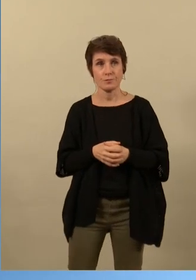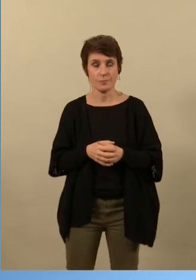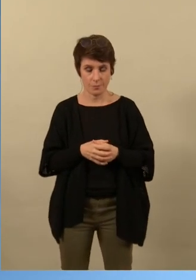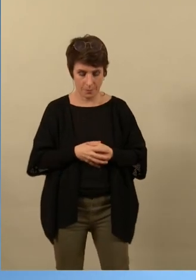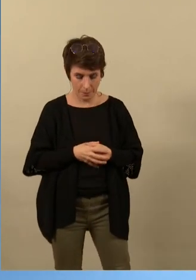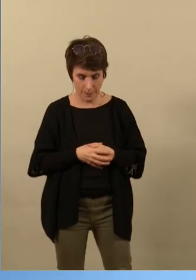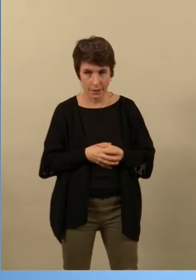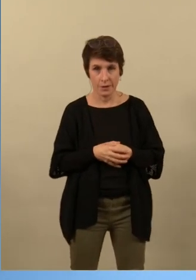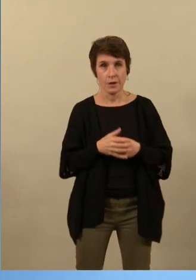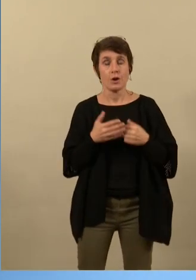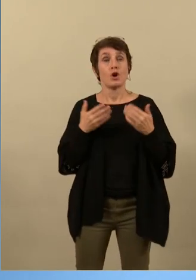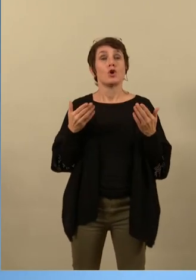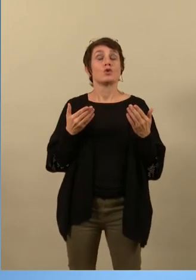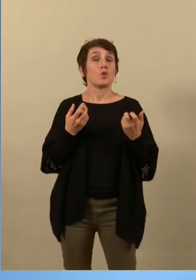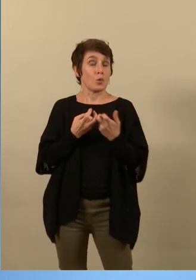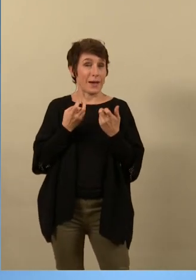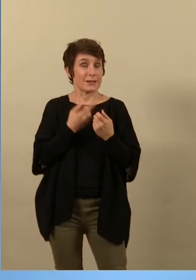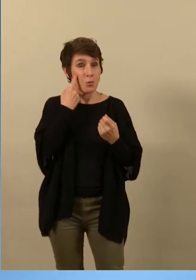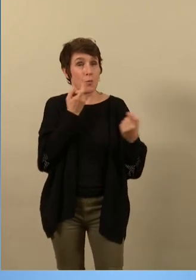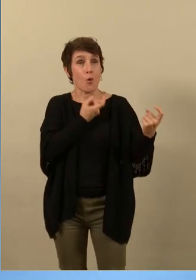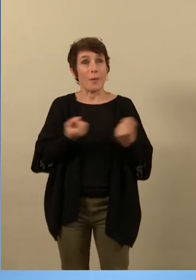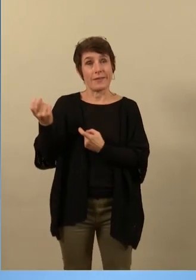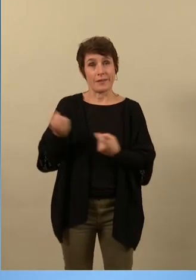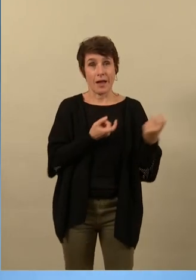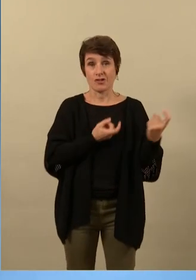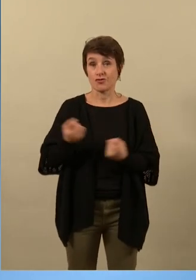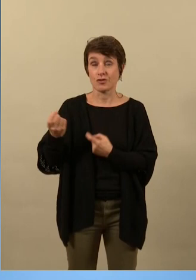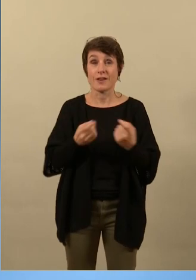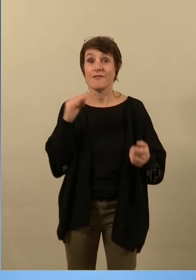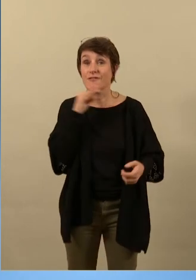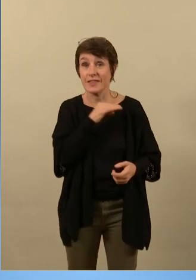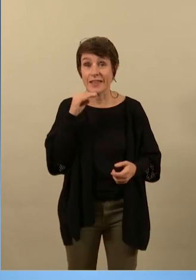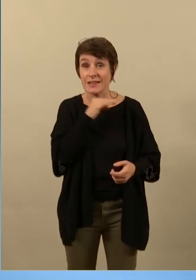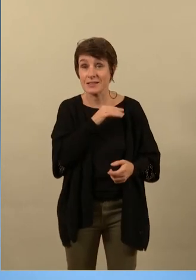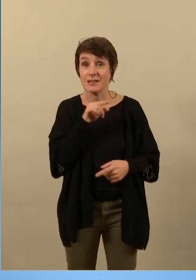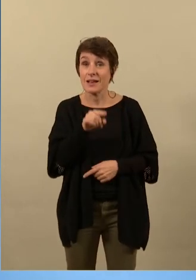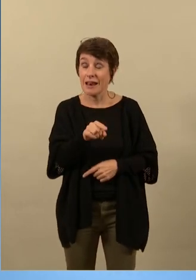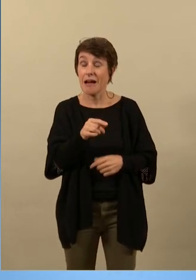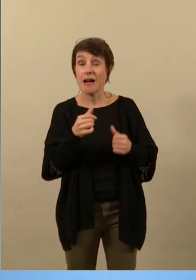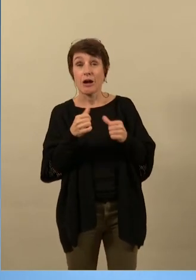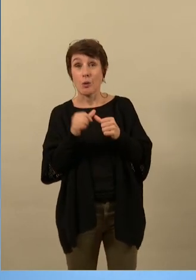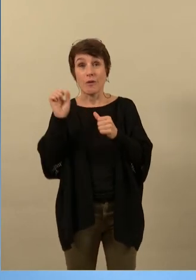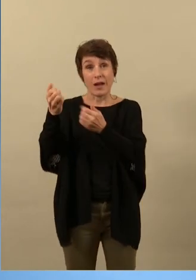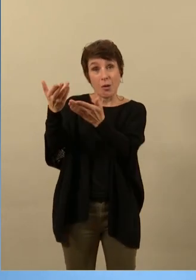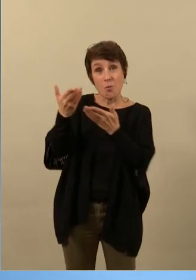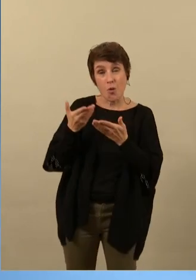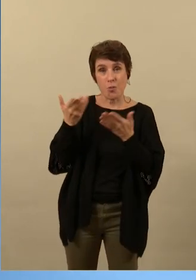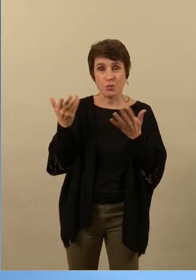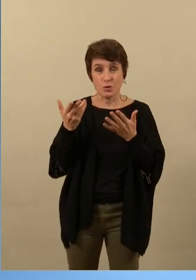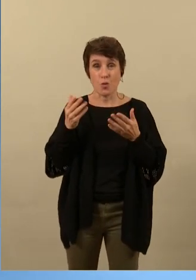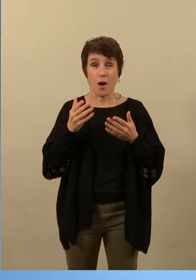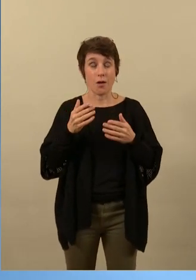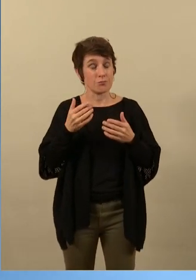que concernant donc lesépreuve de patinage de vitesse celle-ci serait je cite une problématique qui demande la